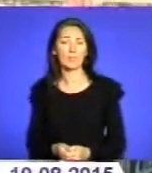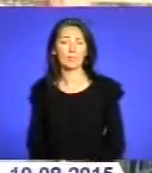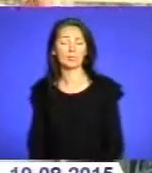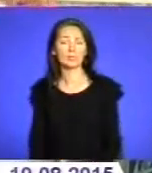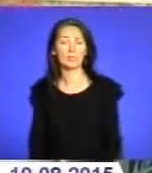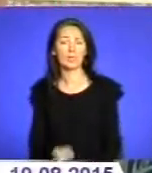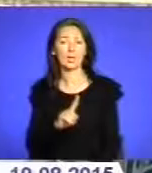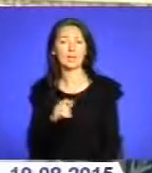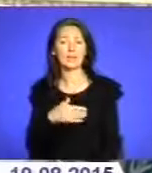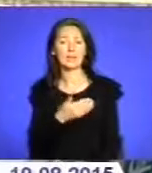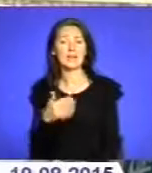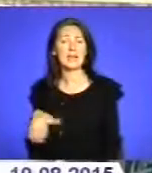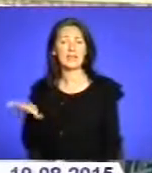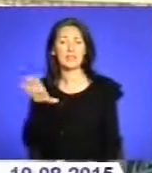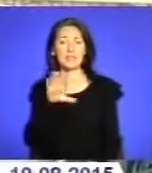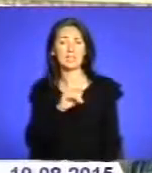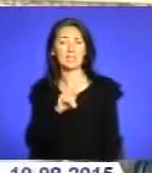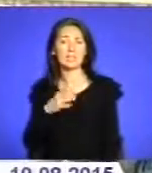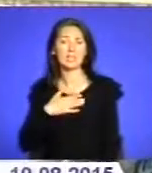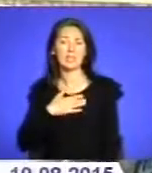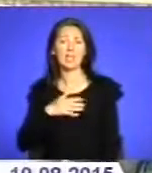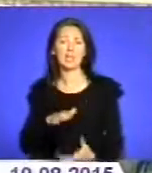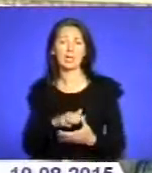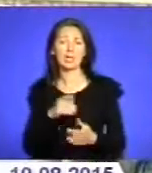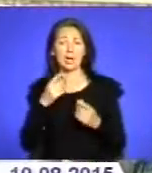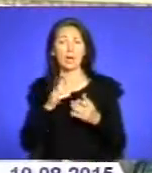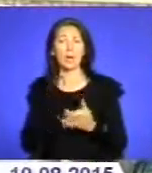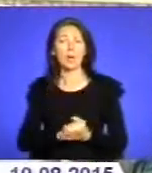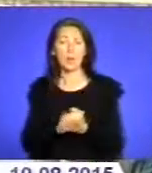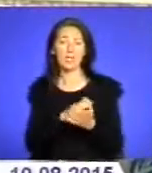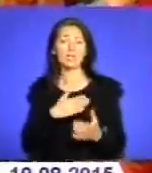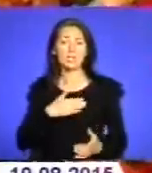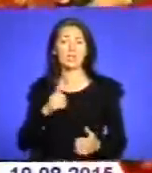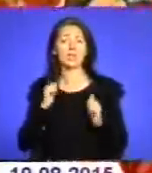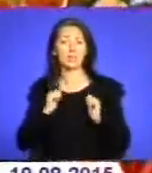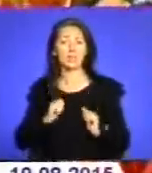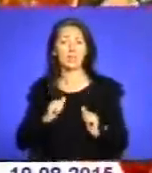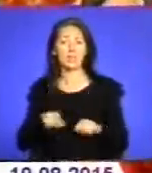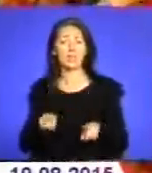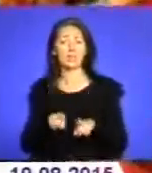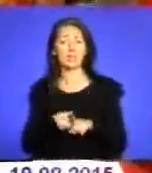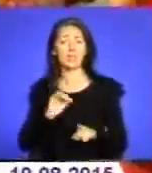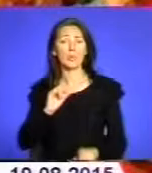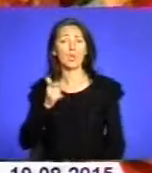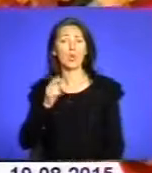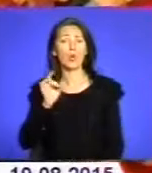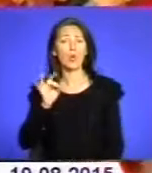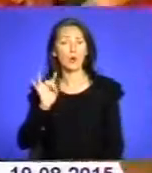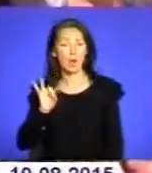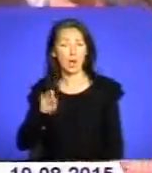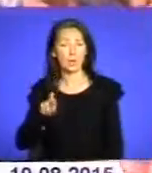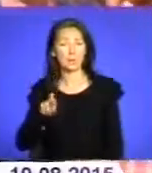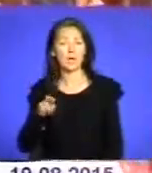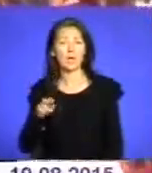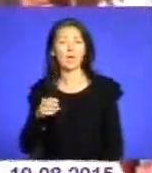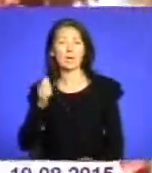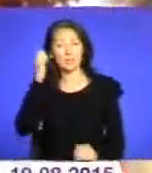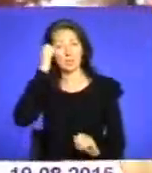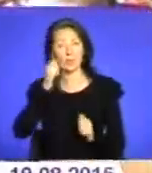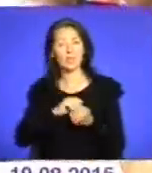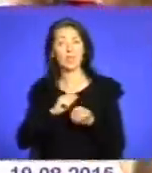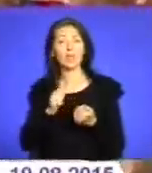за нас всіх, за наш мир, за наш спокій. Таким Ігоря запам'ятали односельці. У рідному селі